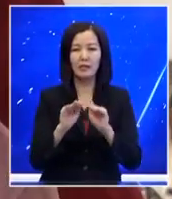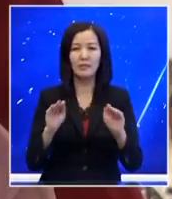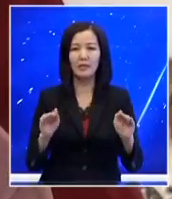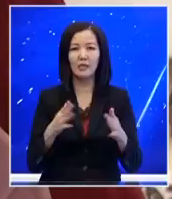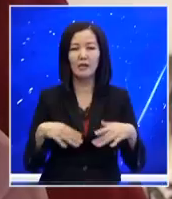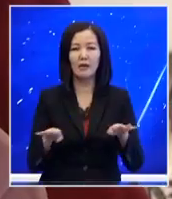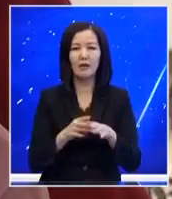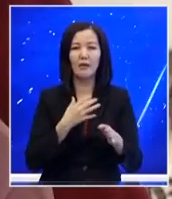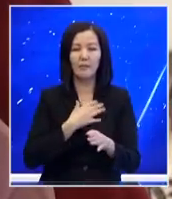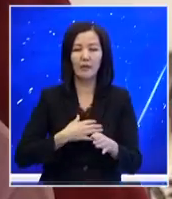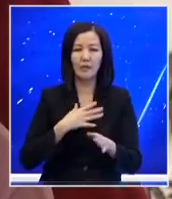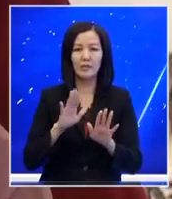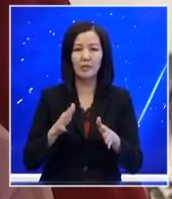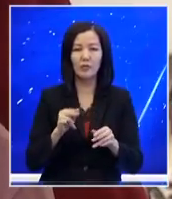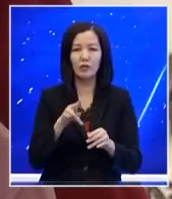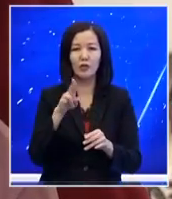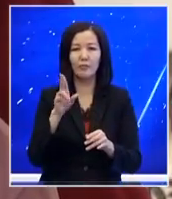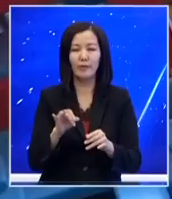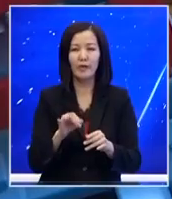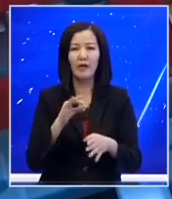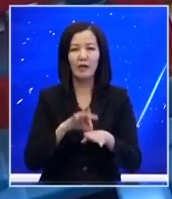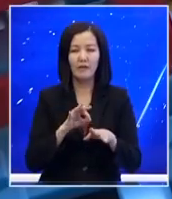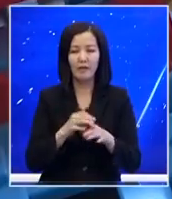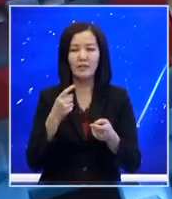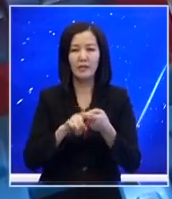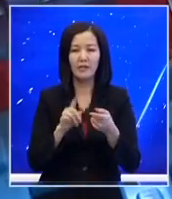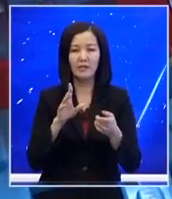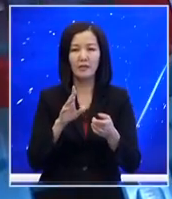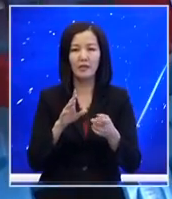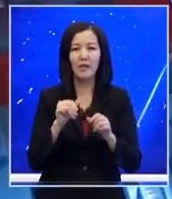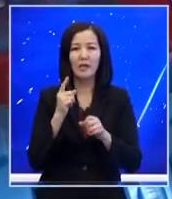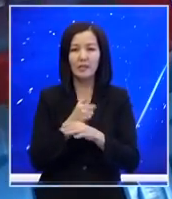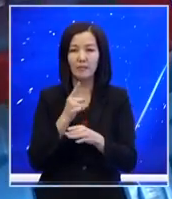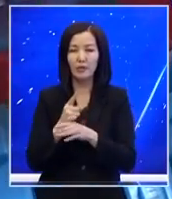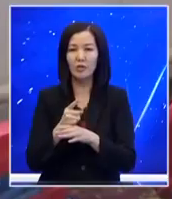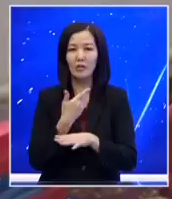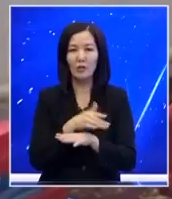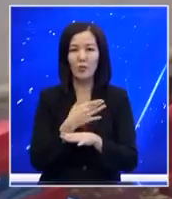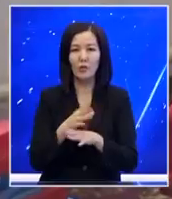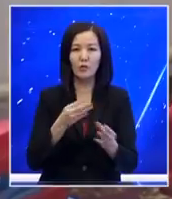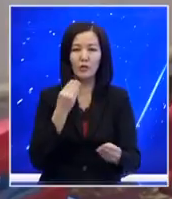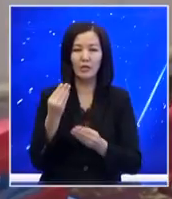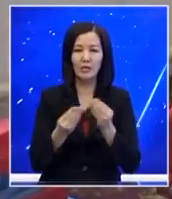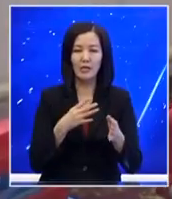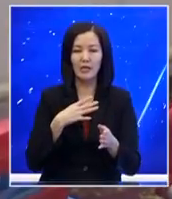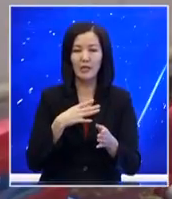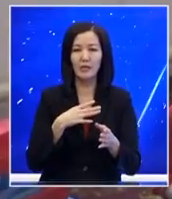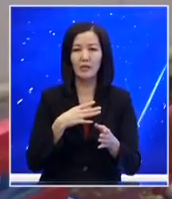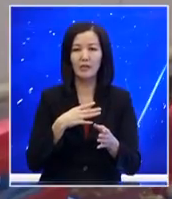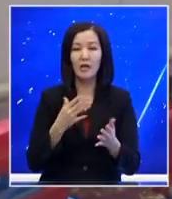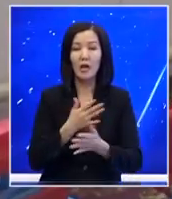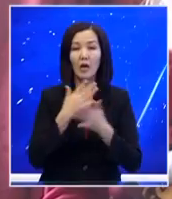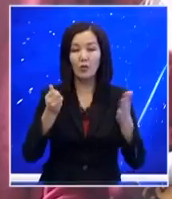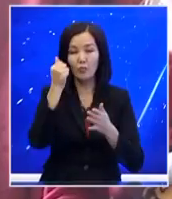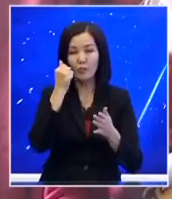многие, она обеспокоена ситуацией в стране. «Инфекция есть инфекция, поэтому я запрещаю детям выходить на улицу», – делится женщина. Жанар выражает